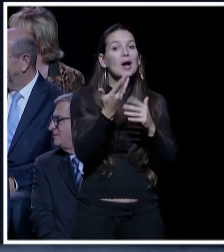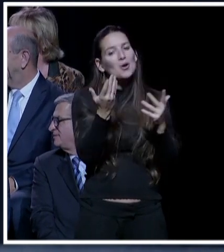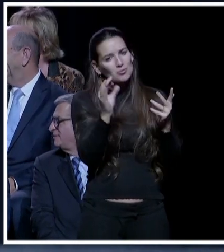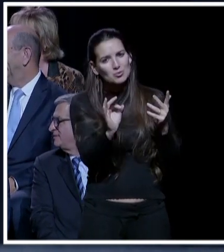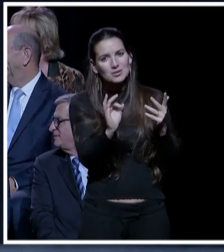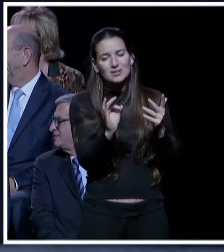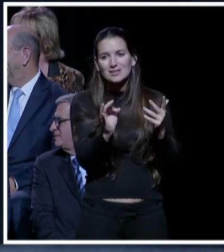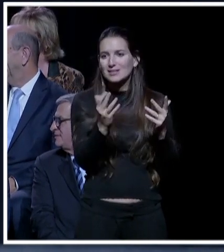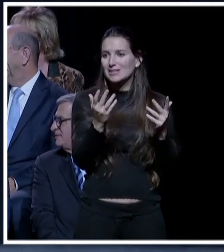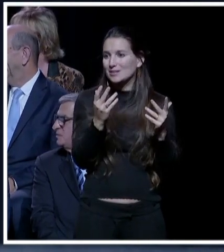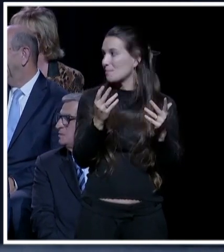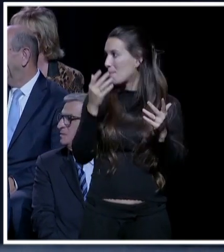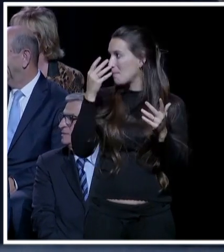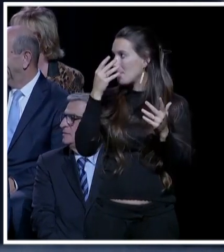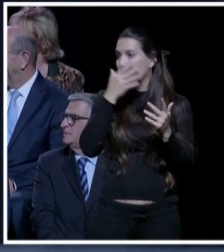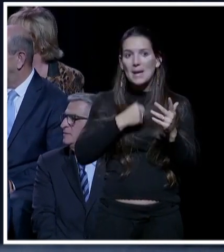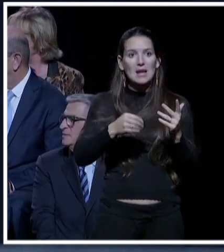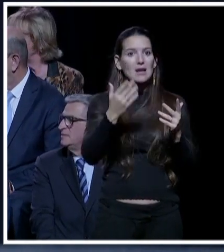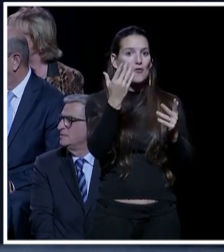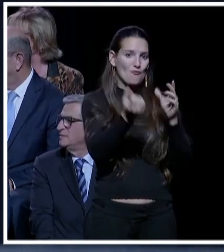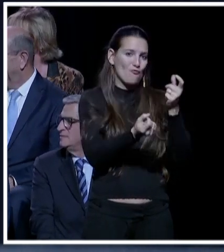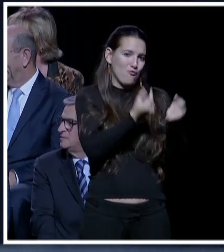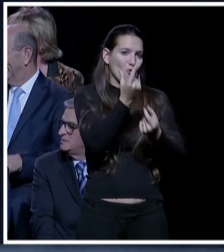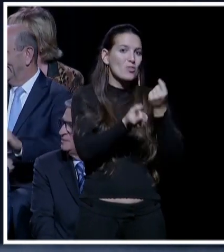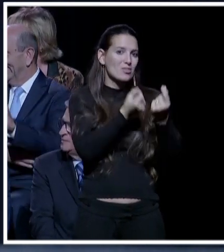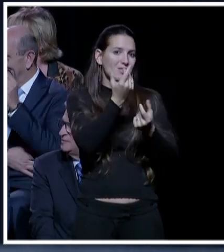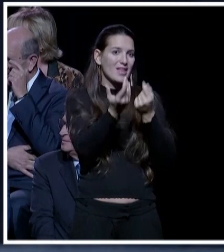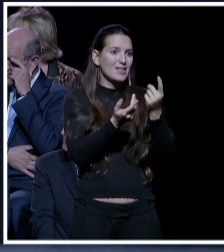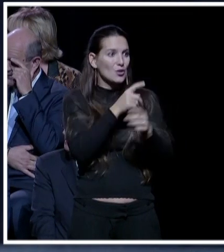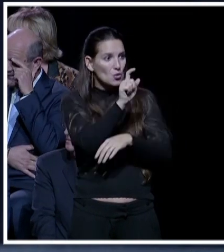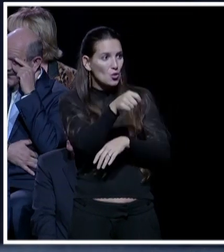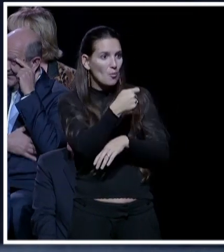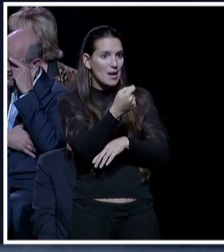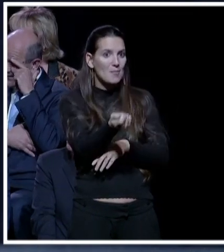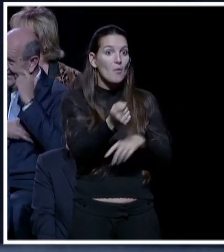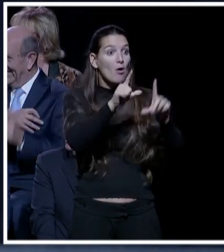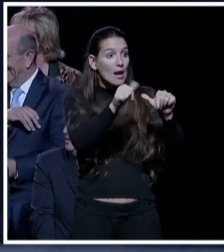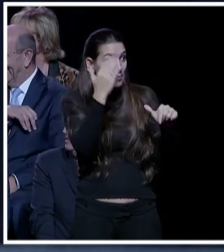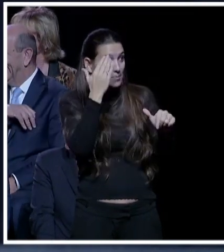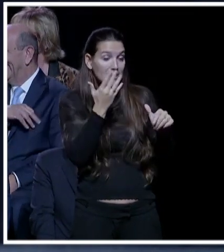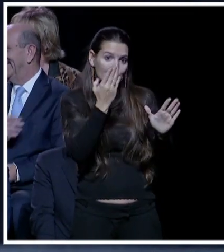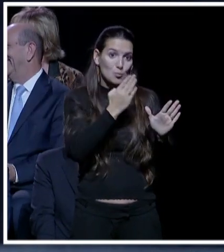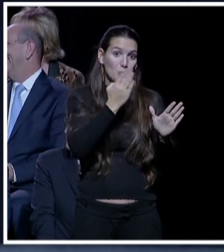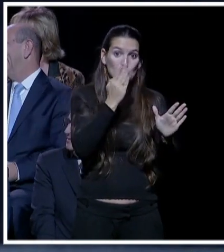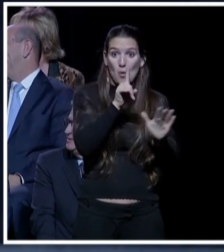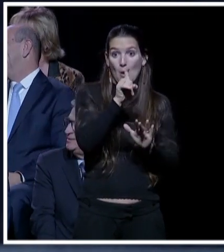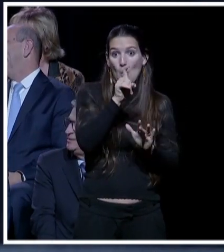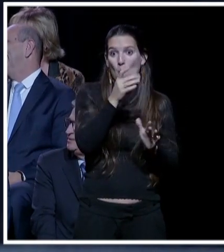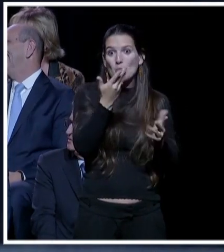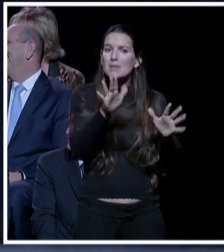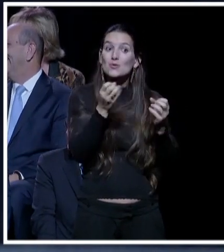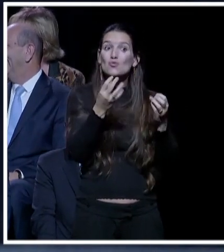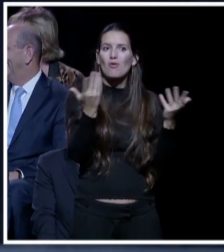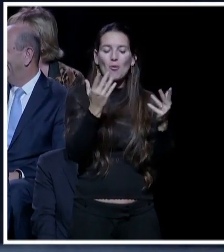formidable fontaine qui normalement est là pour qu'on prenne un verre d'eau. Mais bien souvent, lorsqu'on va à